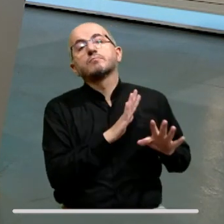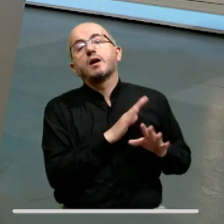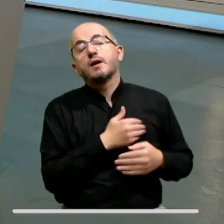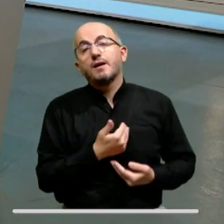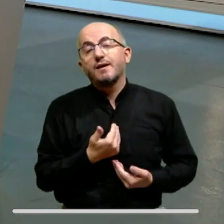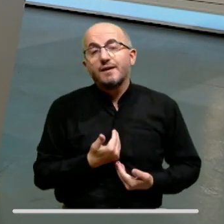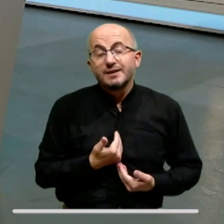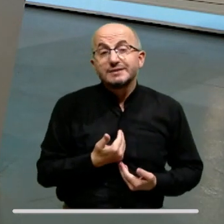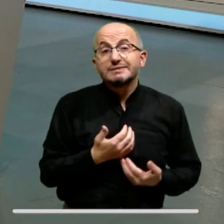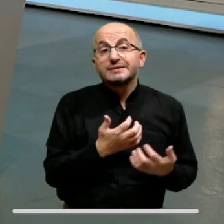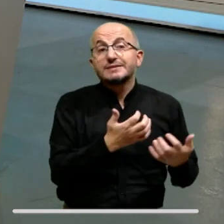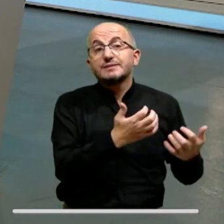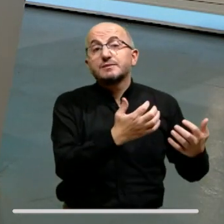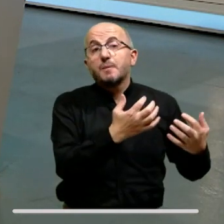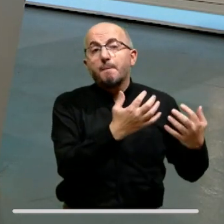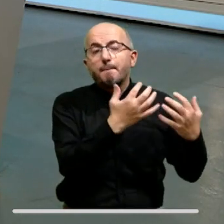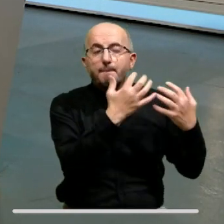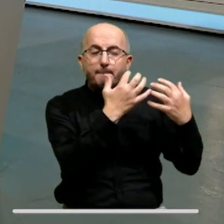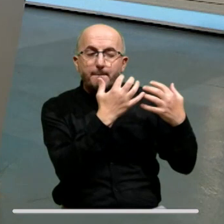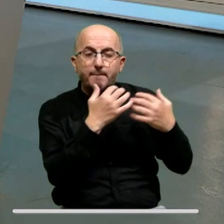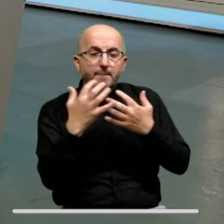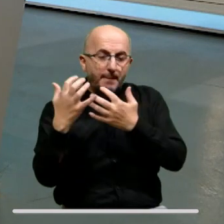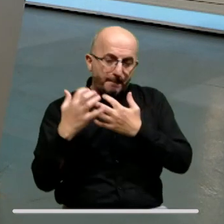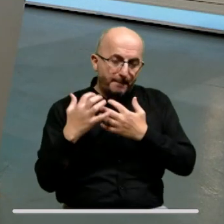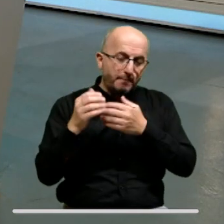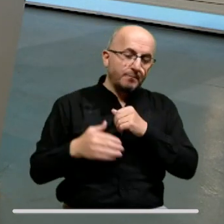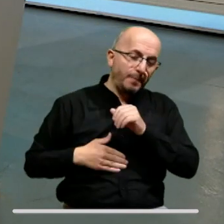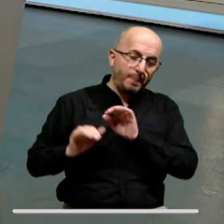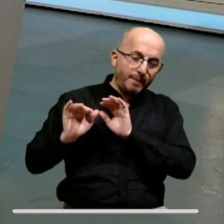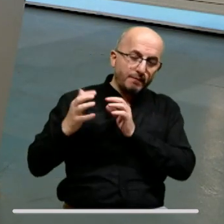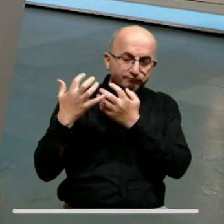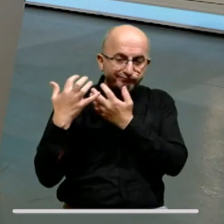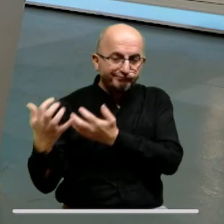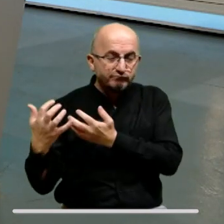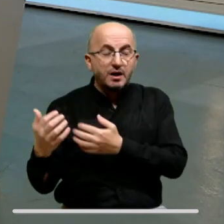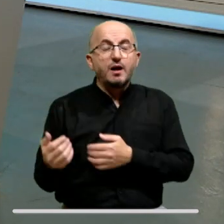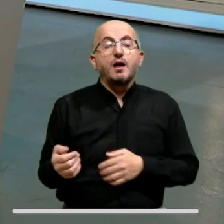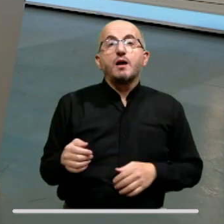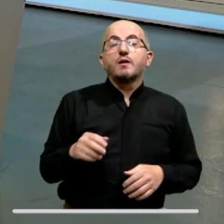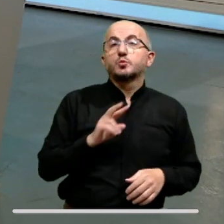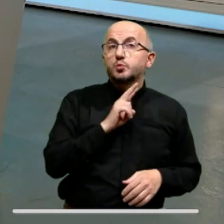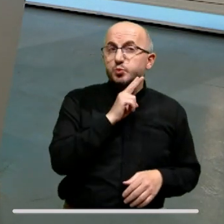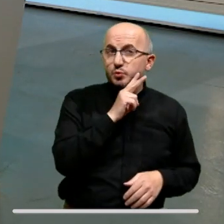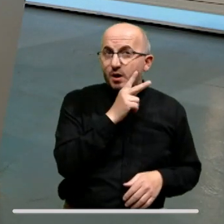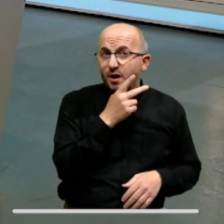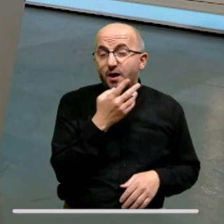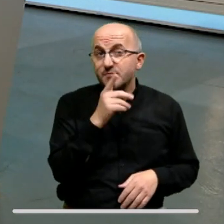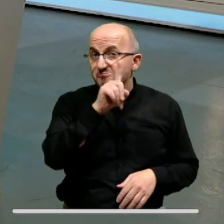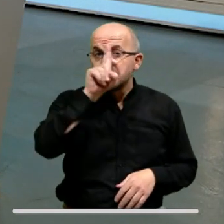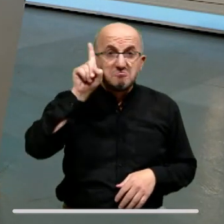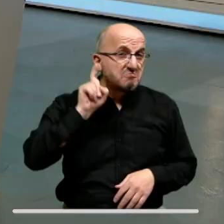haliyle ilgilenen evlatlarına biraz daha ayrımcılık yapması acaba bir günah olarak dönüş yapar